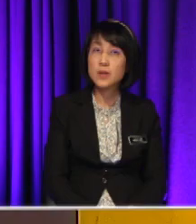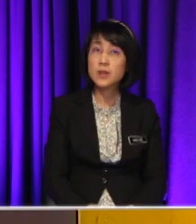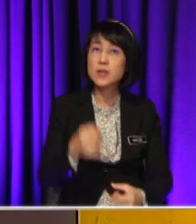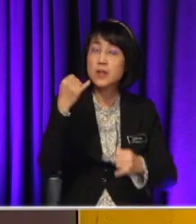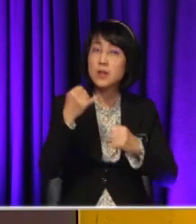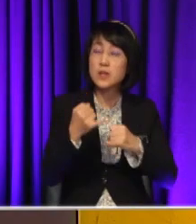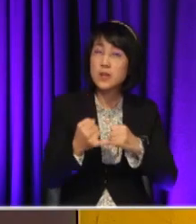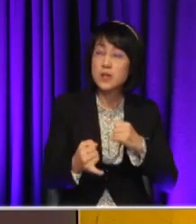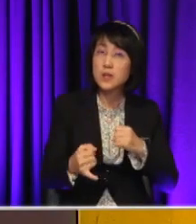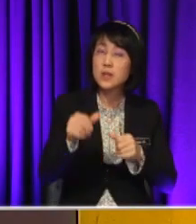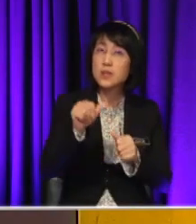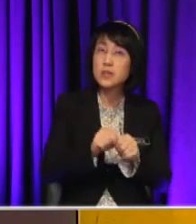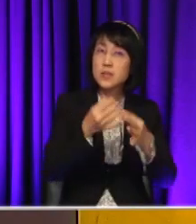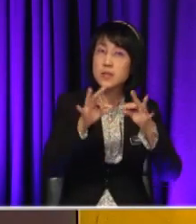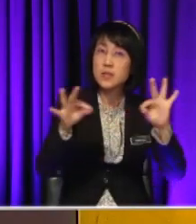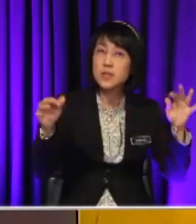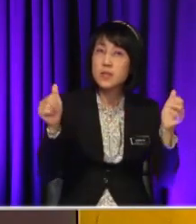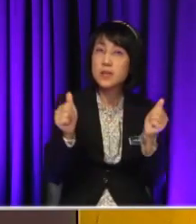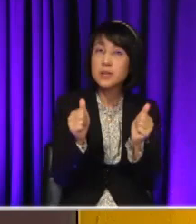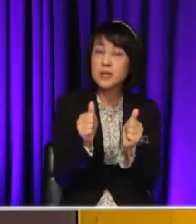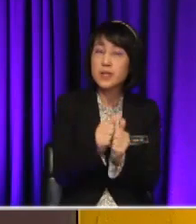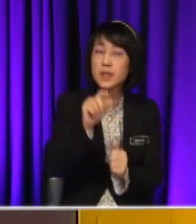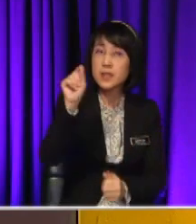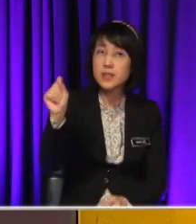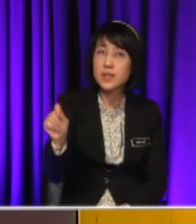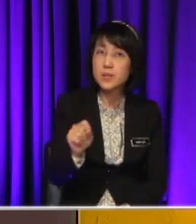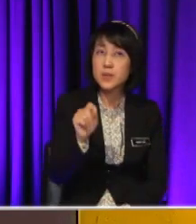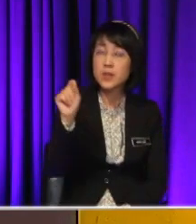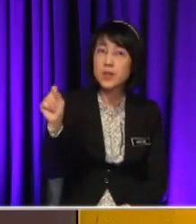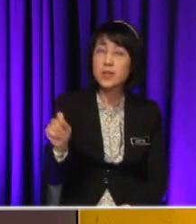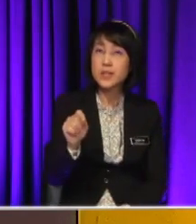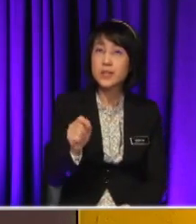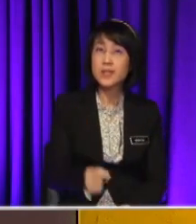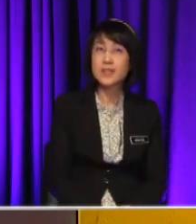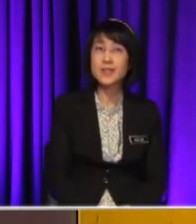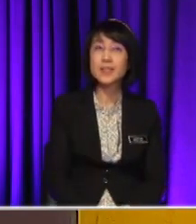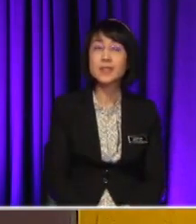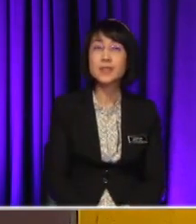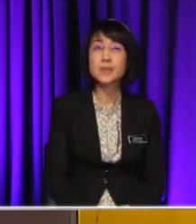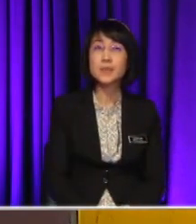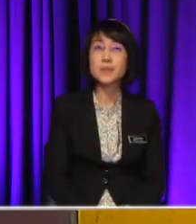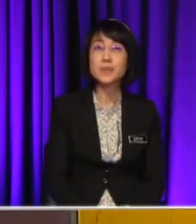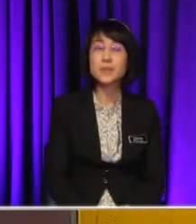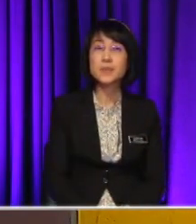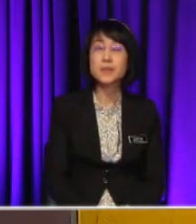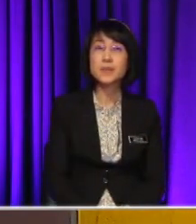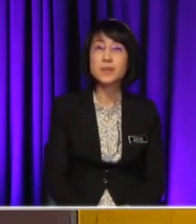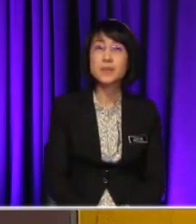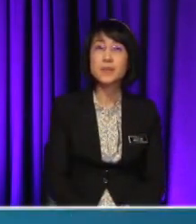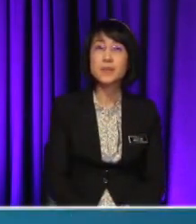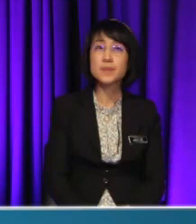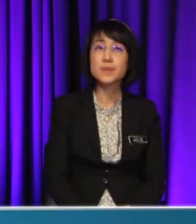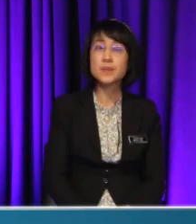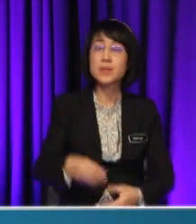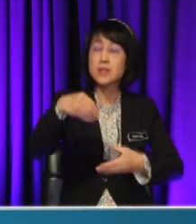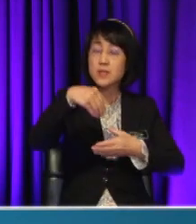setiap statement dengan chemicallun tadi Fazira tak habiskan Oke soalnya seterusnya ialah ini contoh jawaban tadi